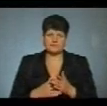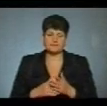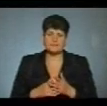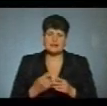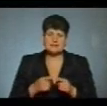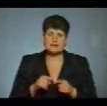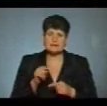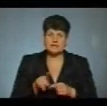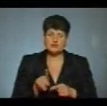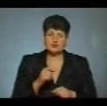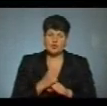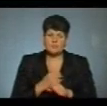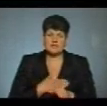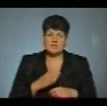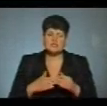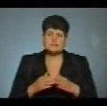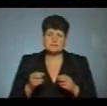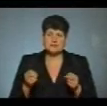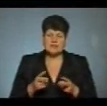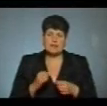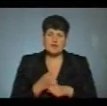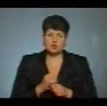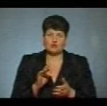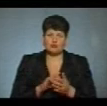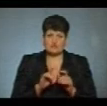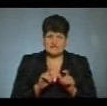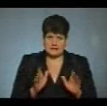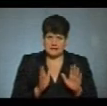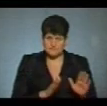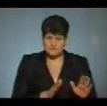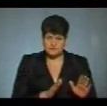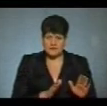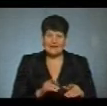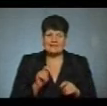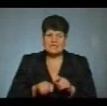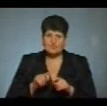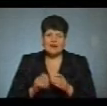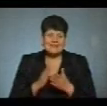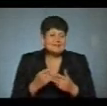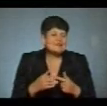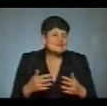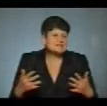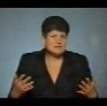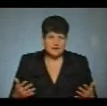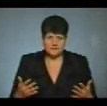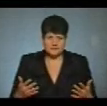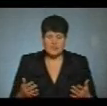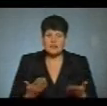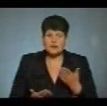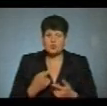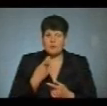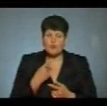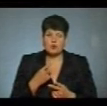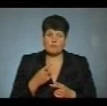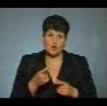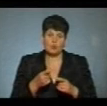реакції. Це те, що роблять наші спеціалісти лабораторного центру. Отже, тестування є різне. Тобто, якщо ми говоримо про тест-системи,